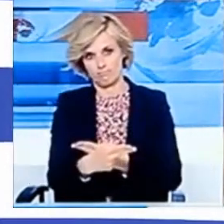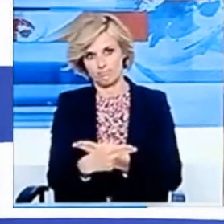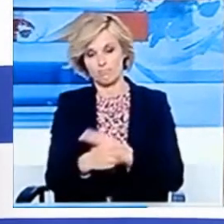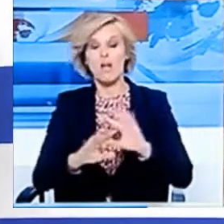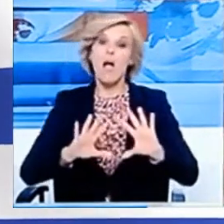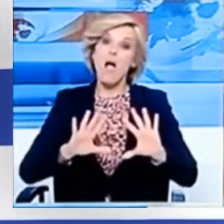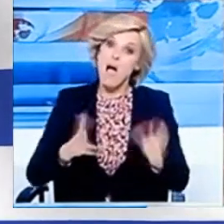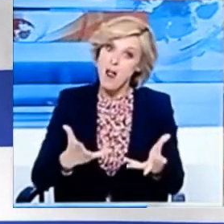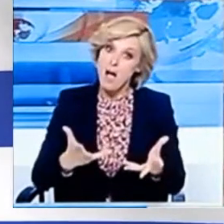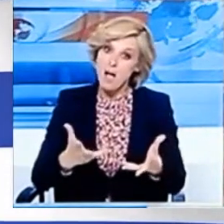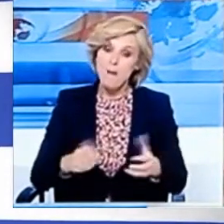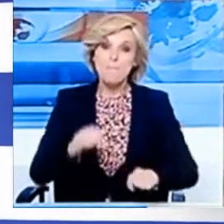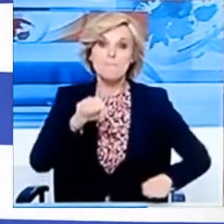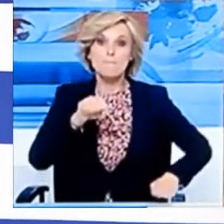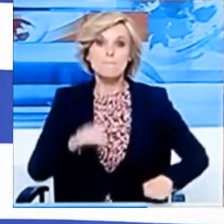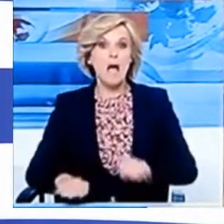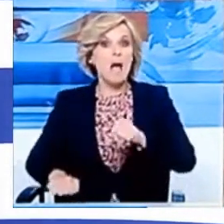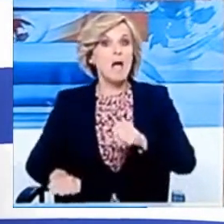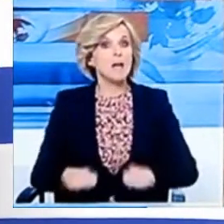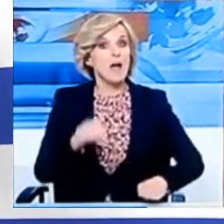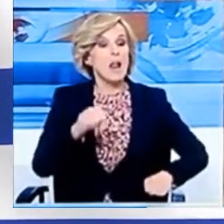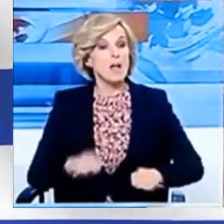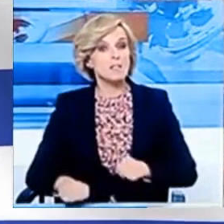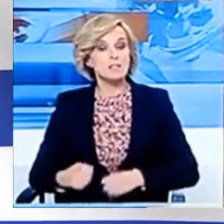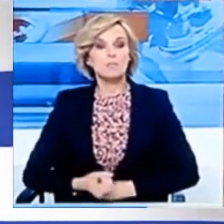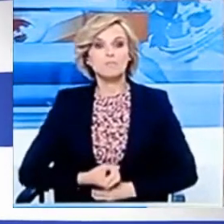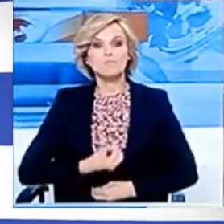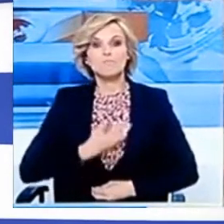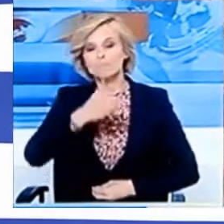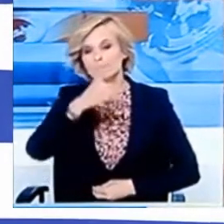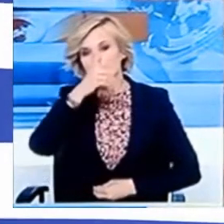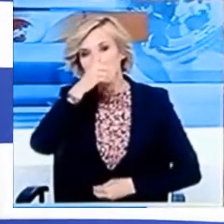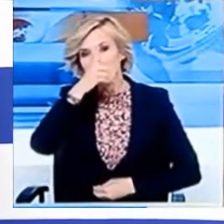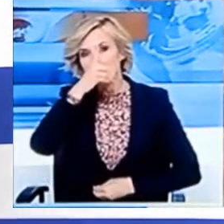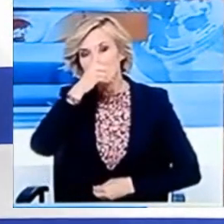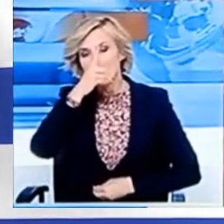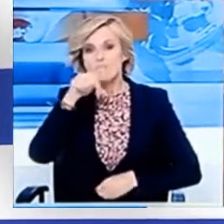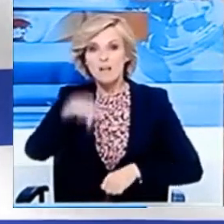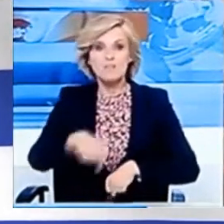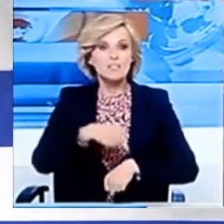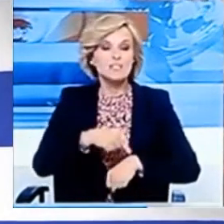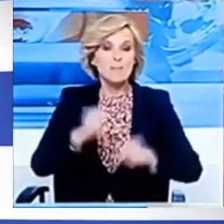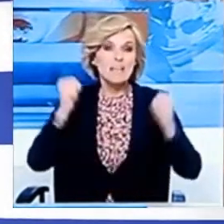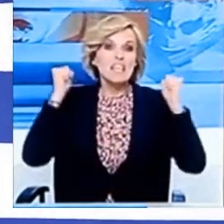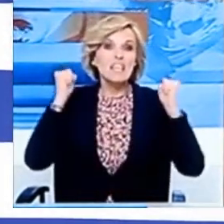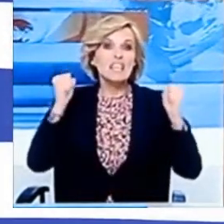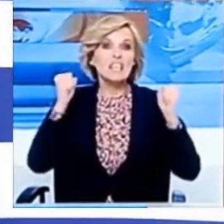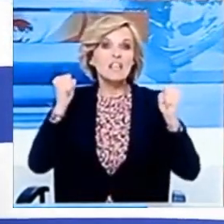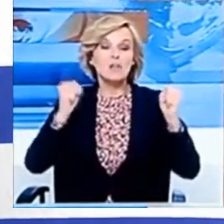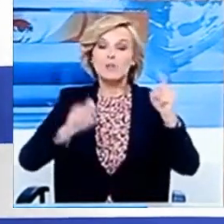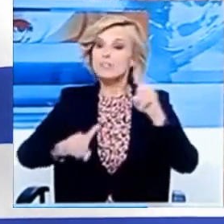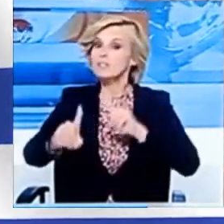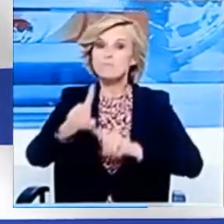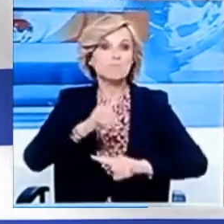Παρελάβουν όμως μπροστά μας και μας κάνουν να νιώθουμε περήφανοι οι ήρωες της όλο και πιο δύσκολης καθημερινότητας που βιώνει η